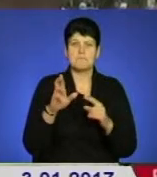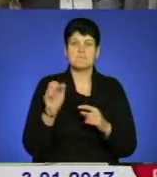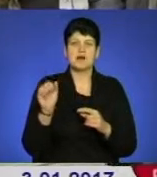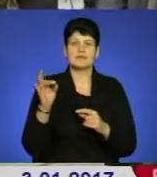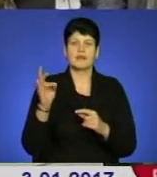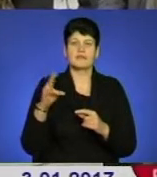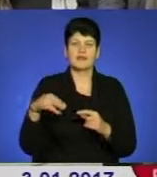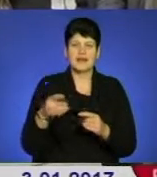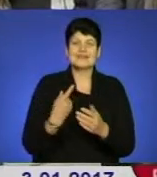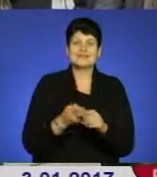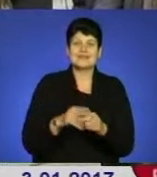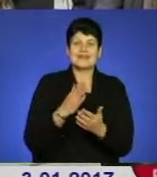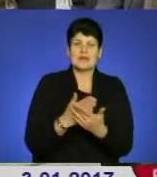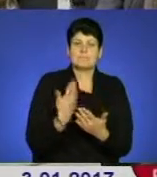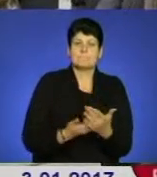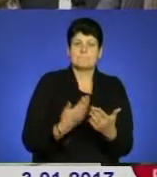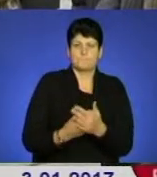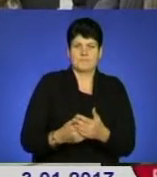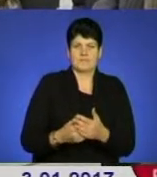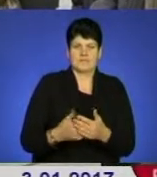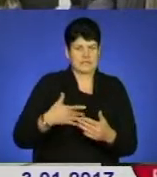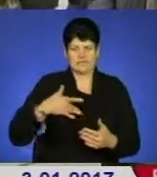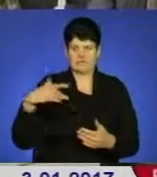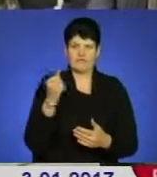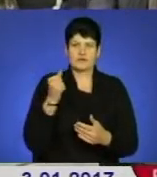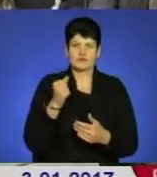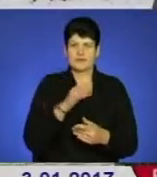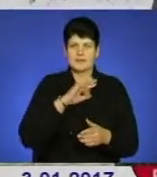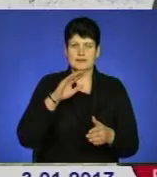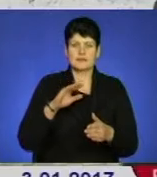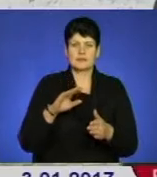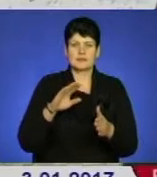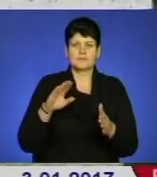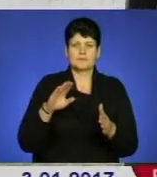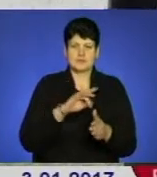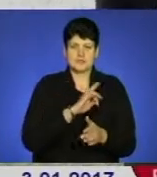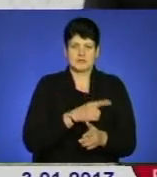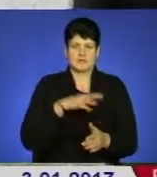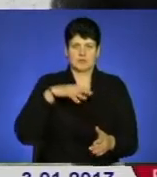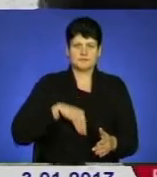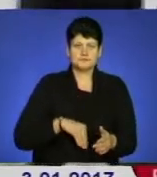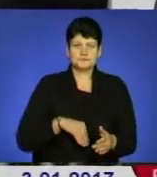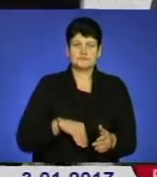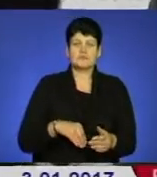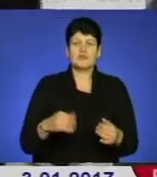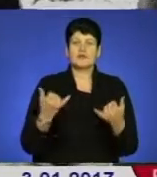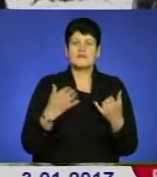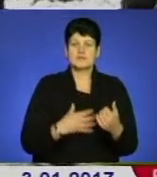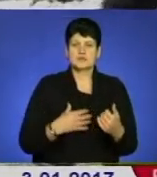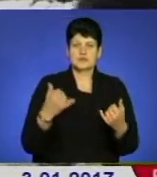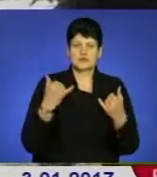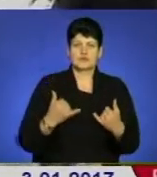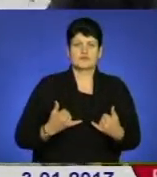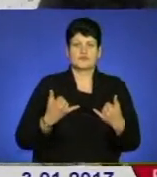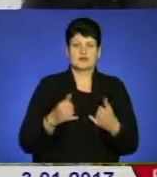є символ твердості і непокірності духу. Наскільки важливо сьогодні вшанувати пам'ять